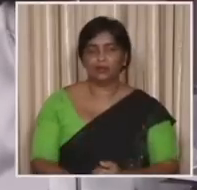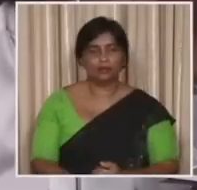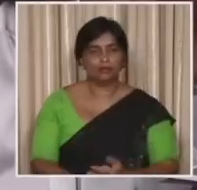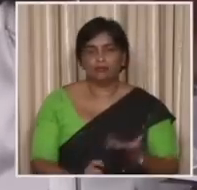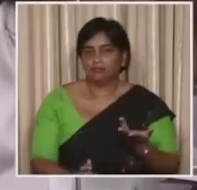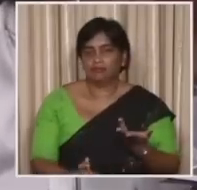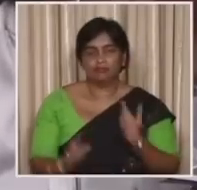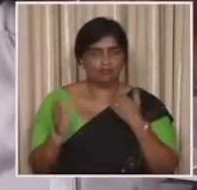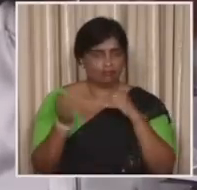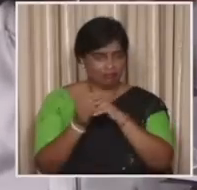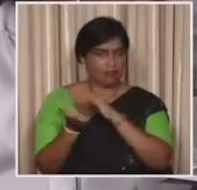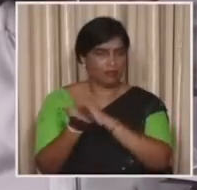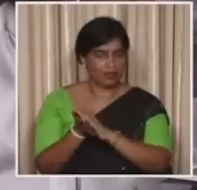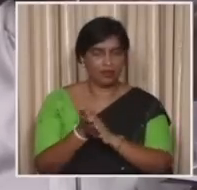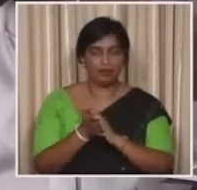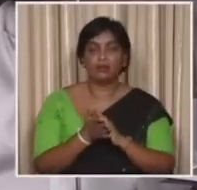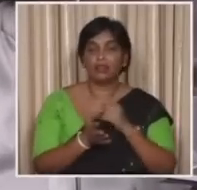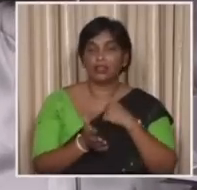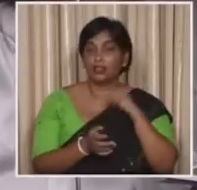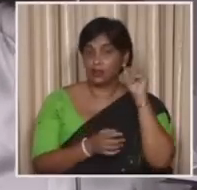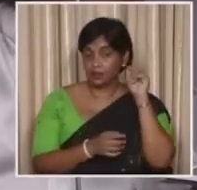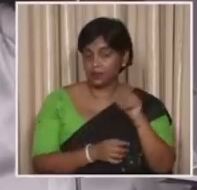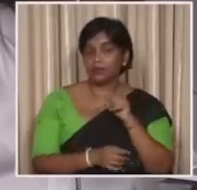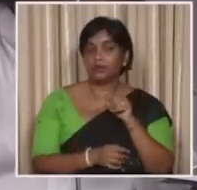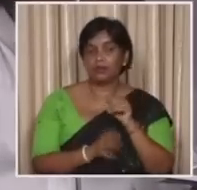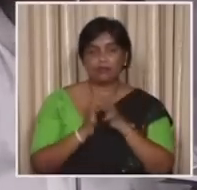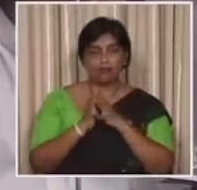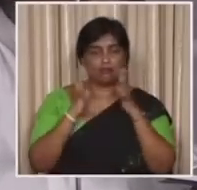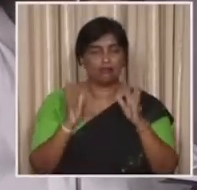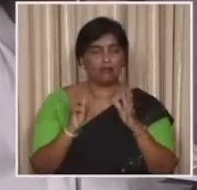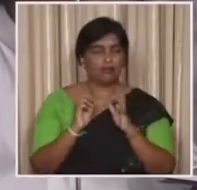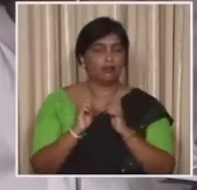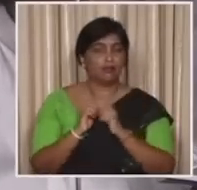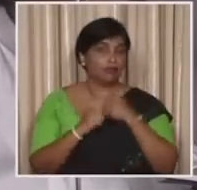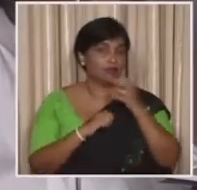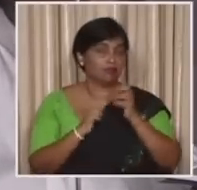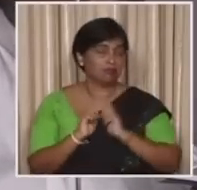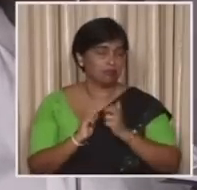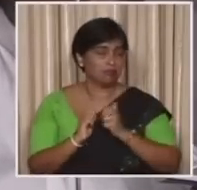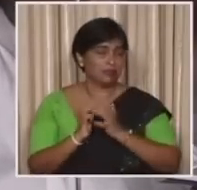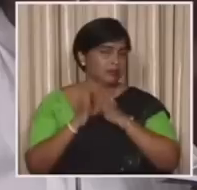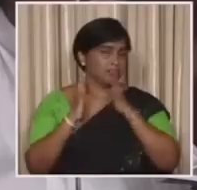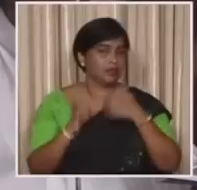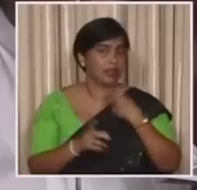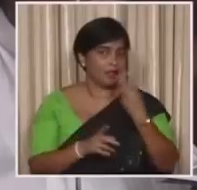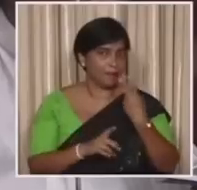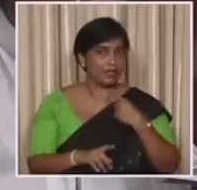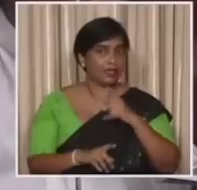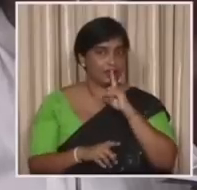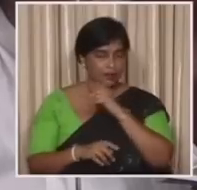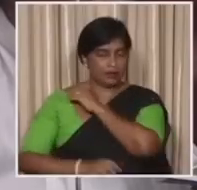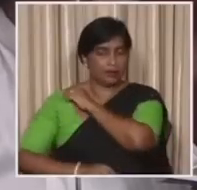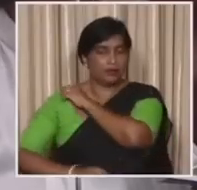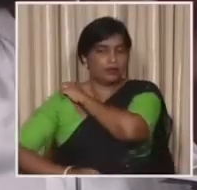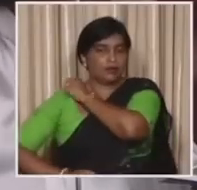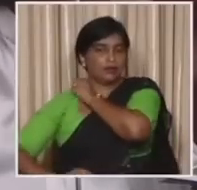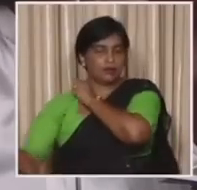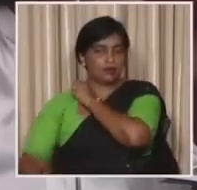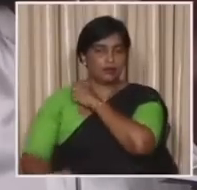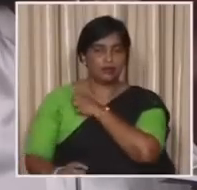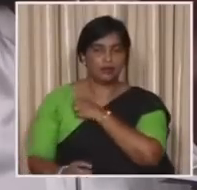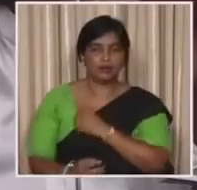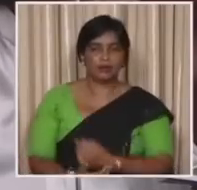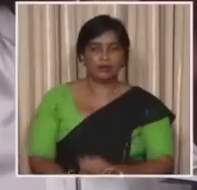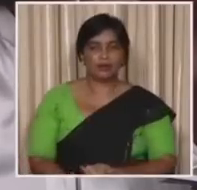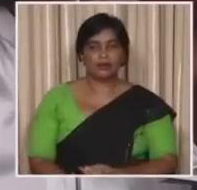දන්නේ ඔබතුමා මැදිහත් උනාද කියලා ඔබතුමාට කිව්වා මේක විශාල පිපිරීමකින් අවසන් වෙන්න කියලා අපි දෙන්න හරි මේ තුම සභානායකතුමාත් ආවා